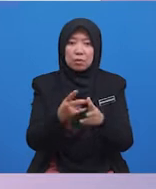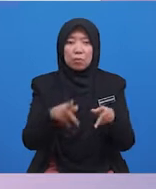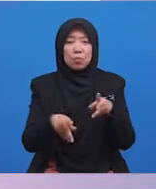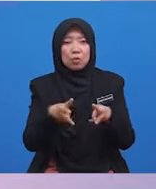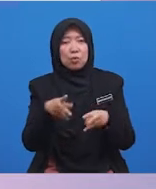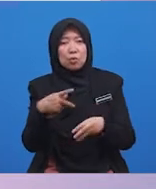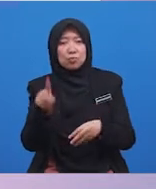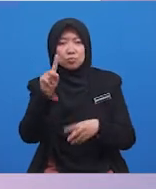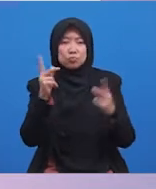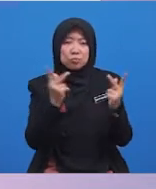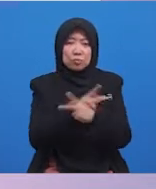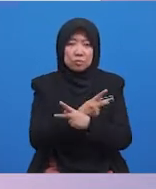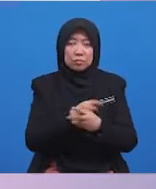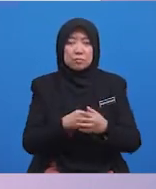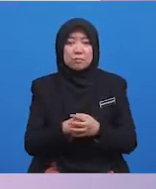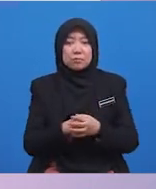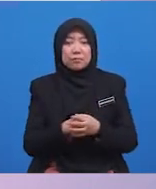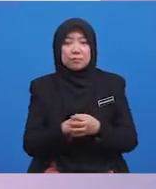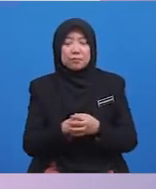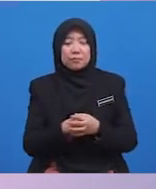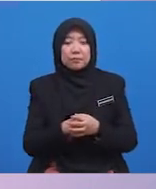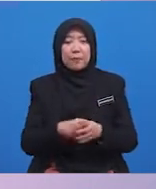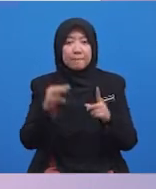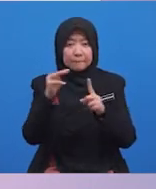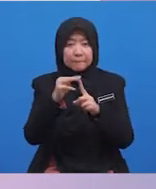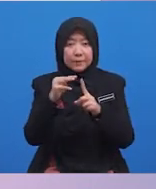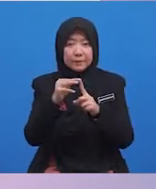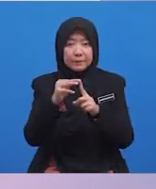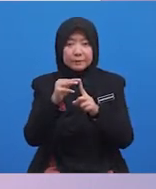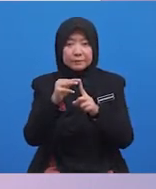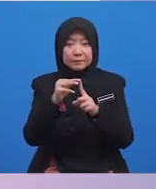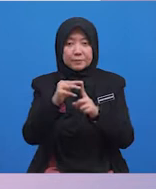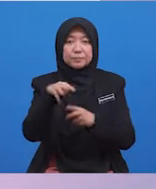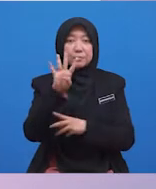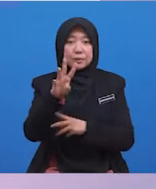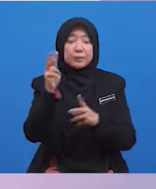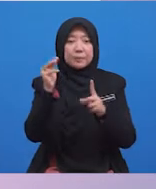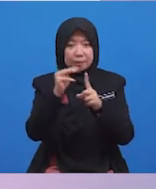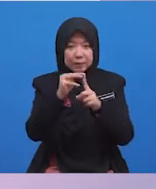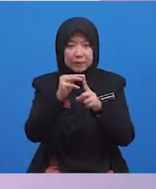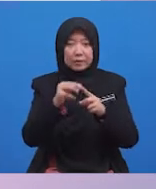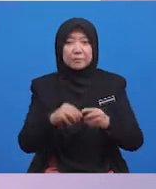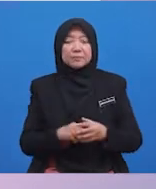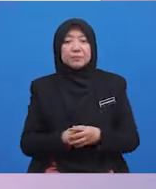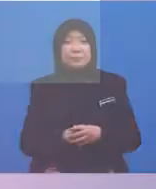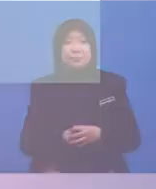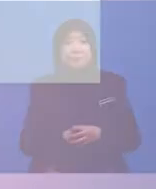walaupun sekali? Soalan ini pula memperuntukkan markah sebanyak 4 markah.